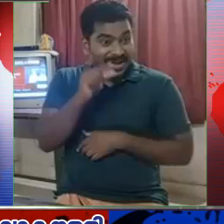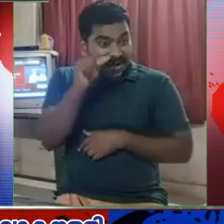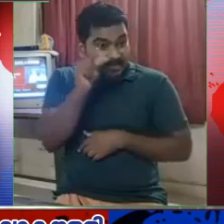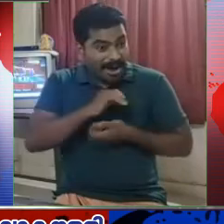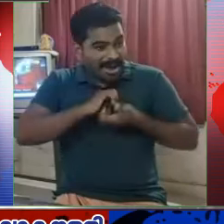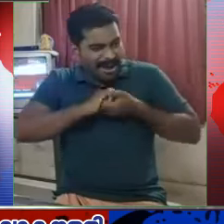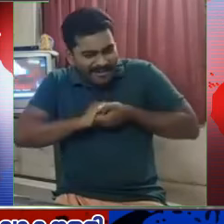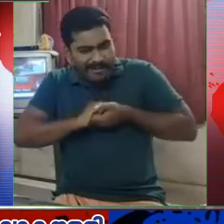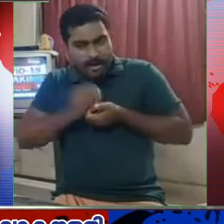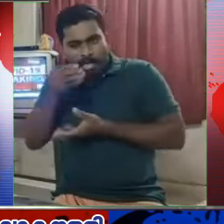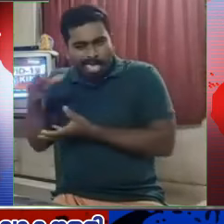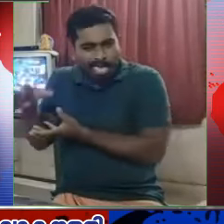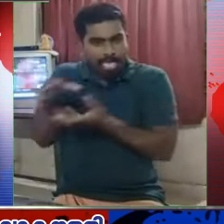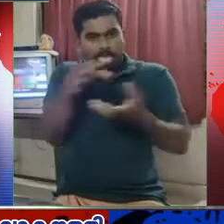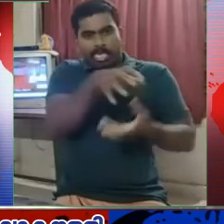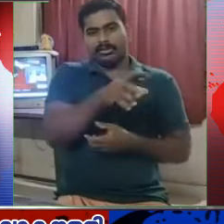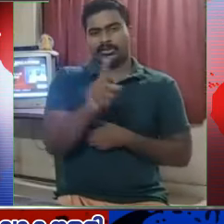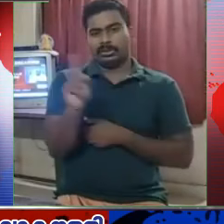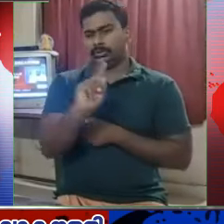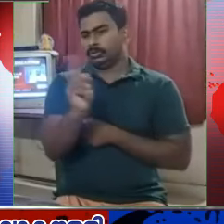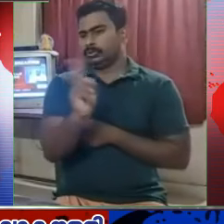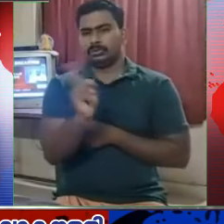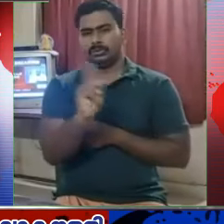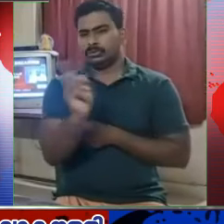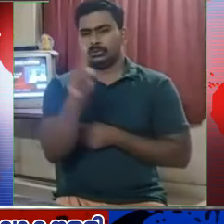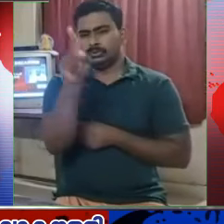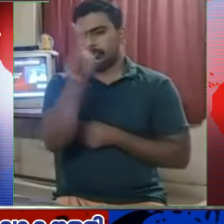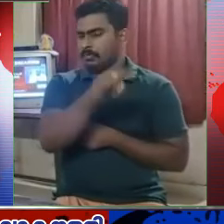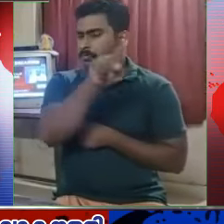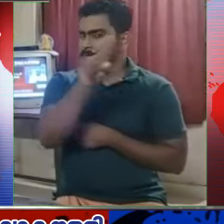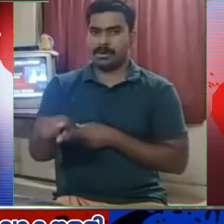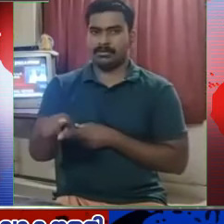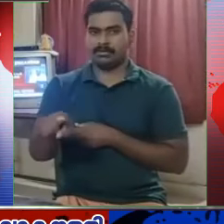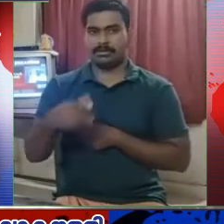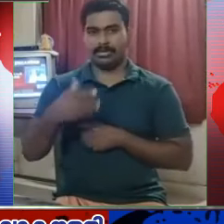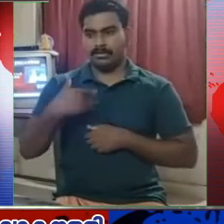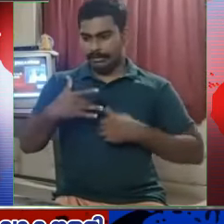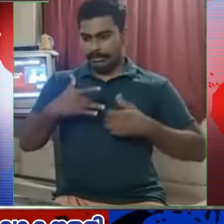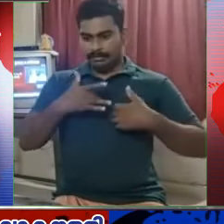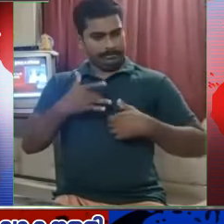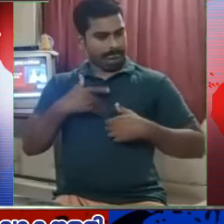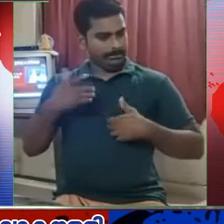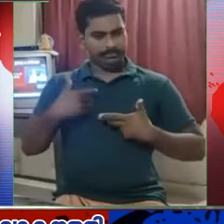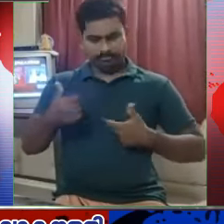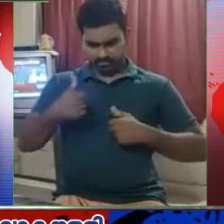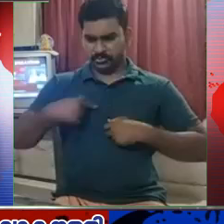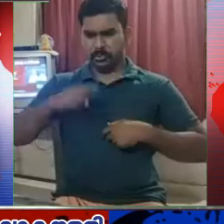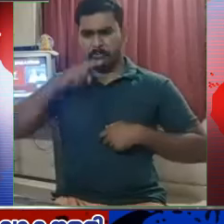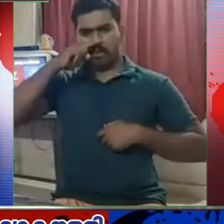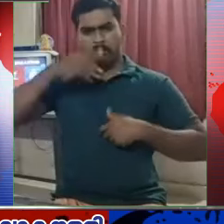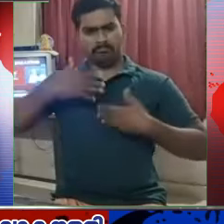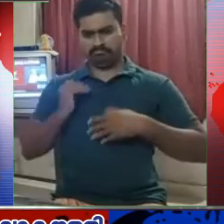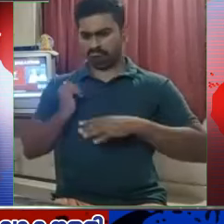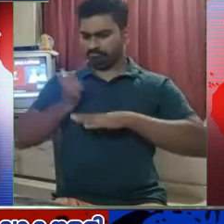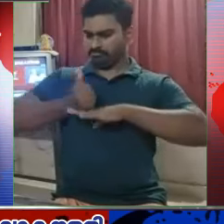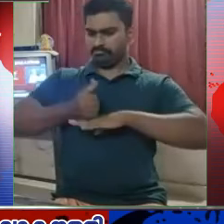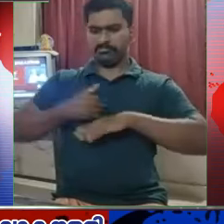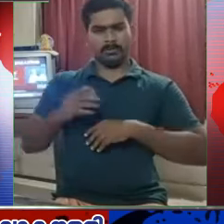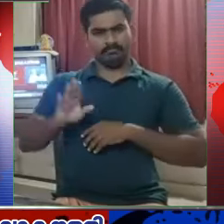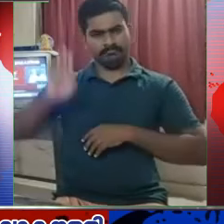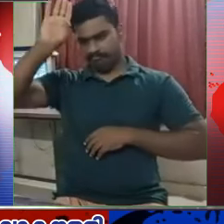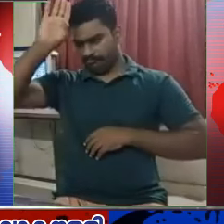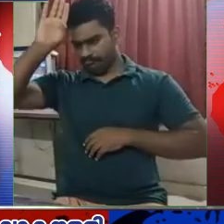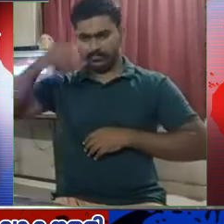സാധാരണ നിലക്ക് ഭക്ഷണത്തിന് വിഷമമൊന്നും ഇല്ലാത്തവർക്ക് കമ്മ്യൂണിറ്റി കിച്ചണിൽ നിന്ന് ഭക്ഷണം എത്തിച്ചു കൊടുക്കേണ്ട